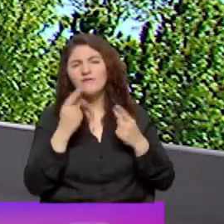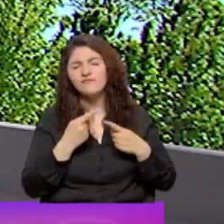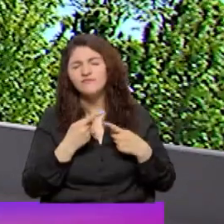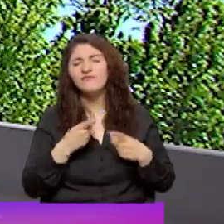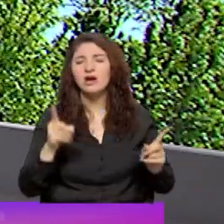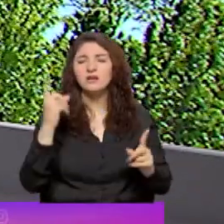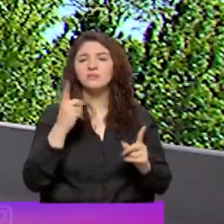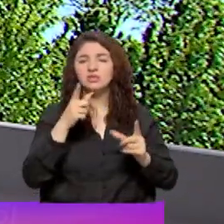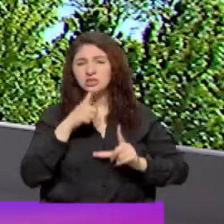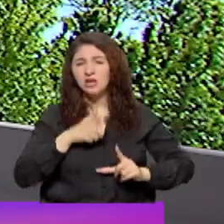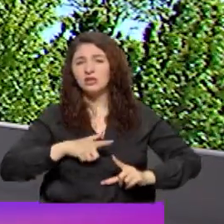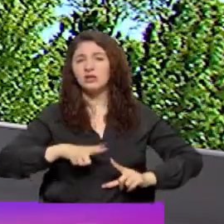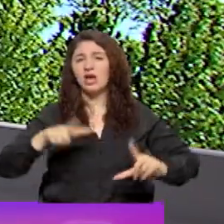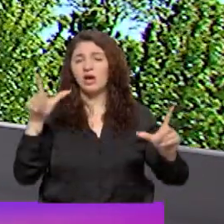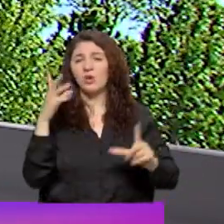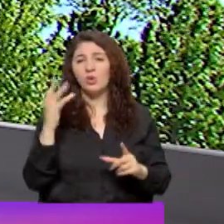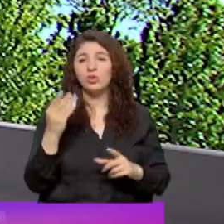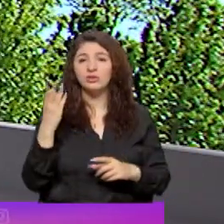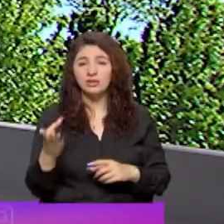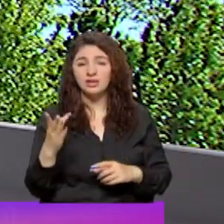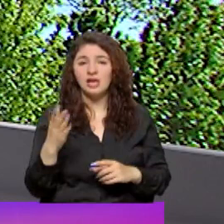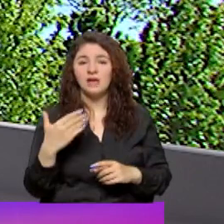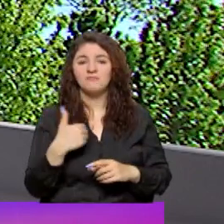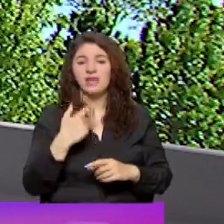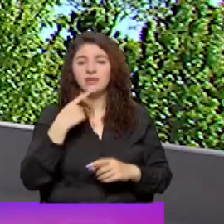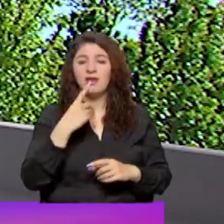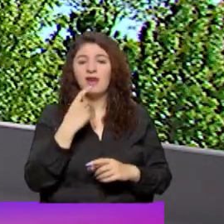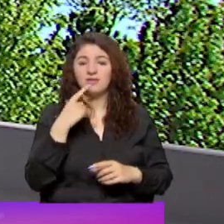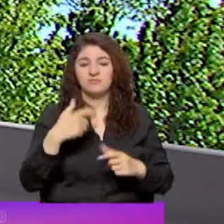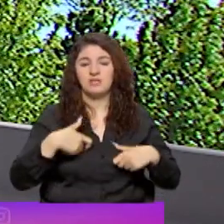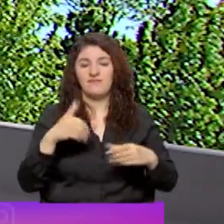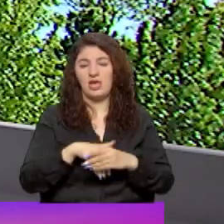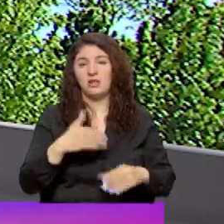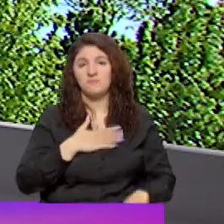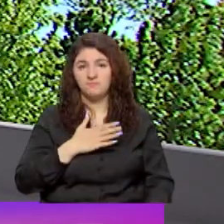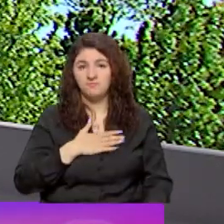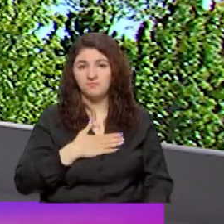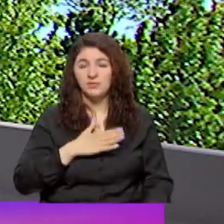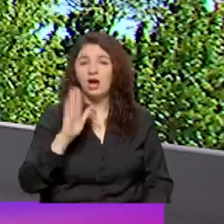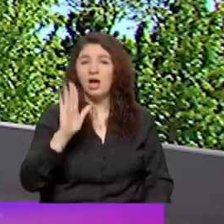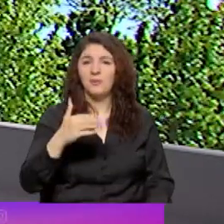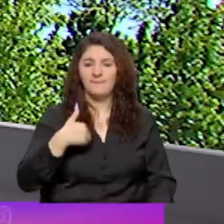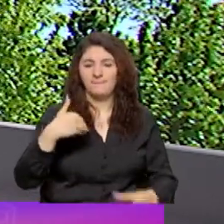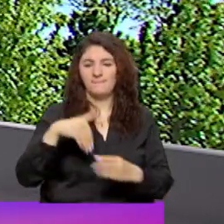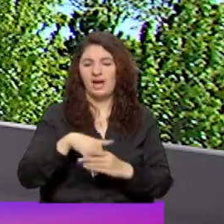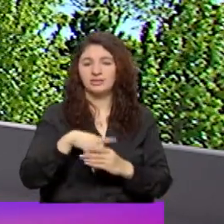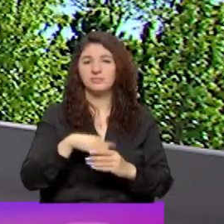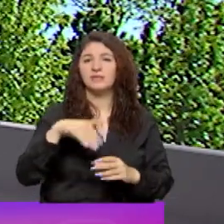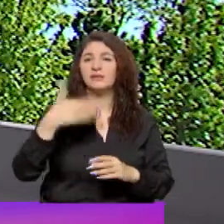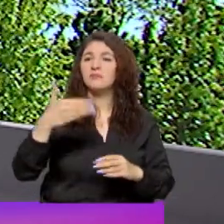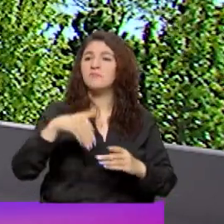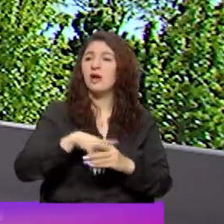farklı bir Yankı yarattı ki ben dedi Elazığ Milletvekili imama partimin